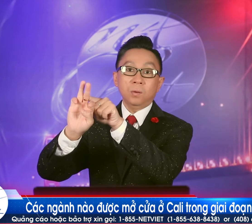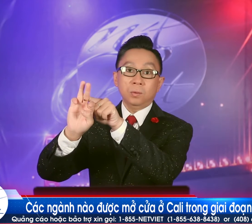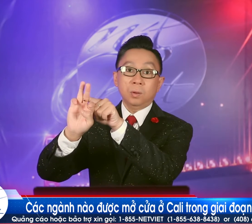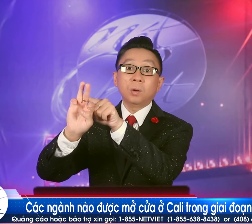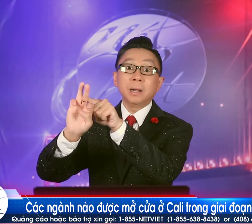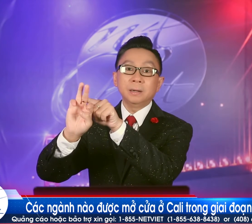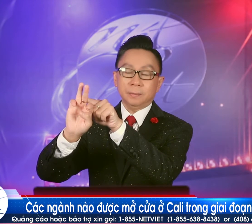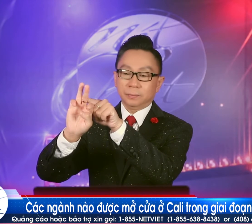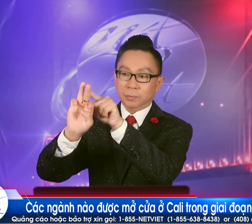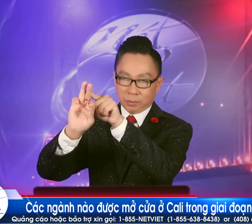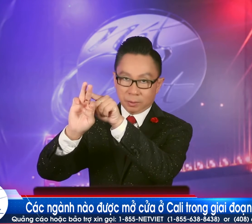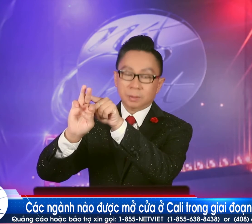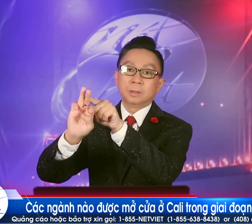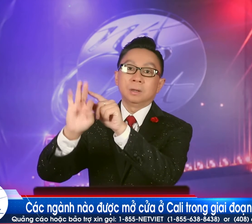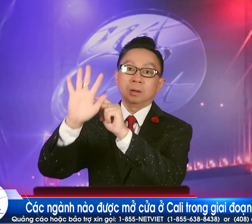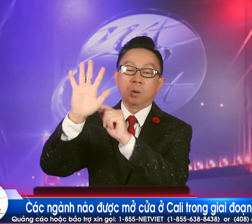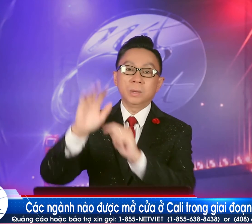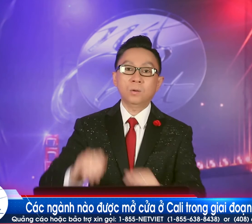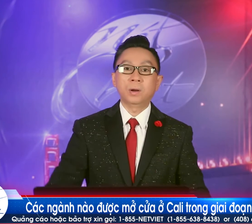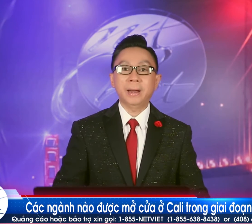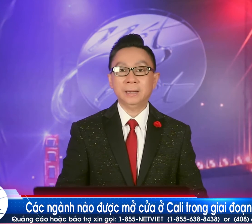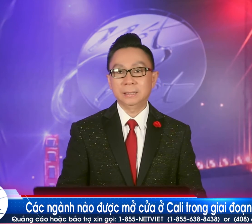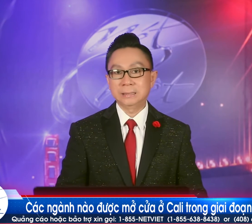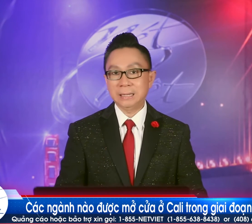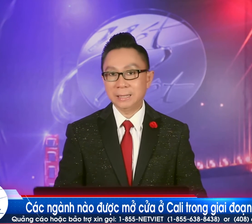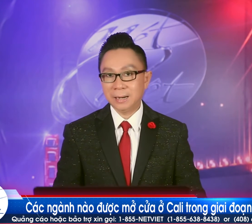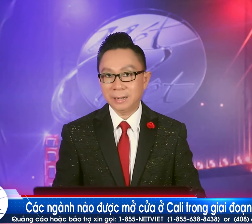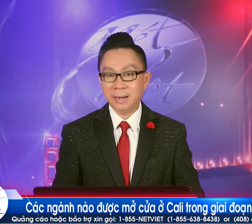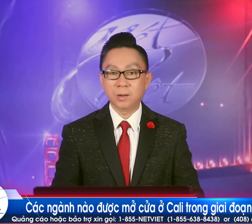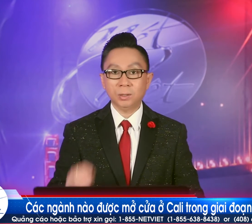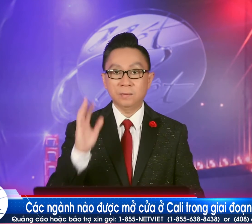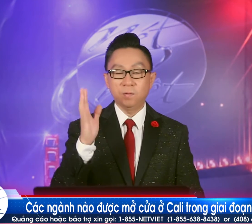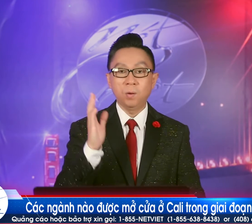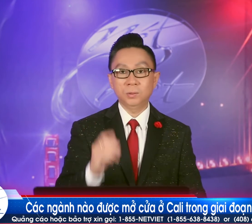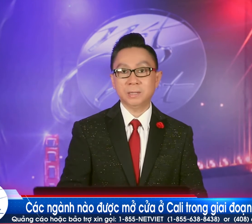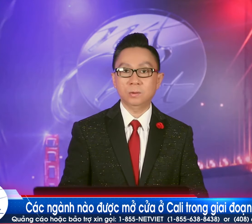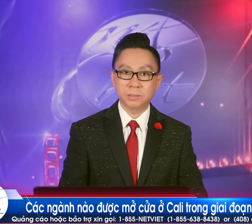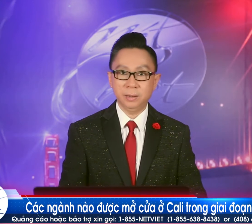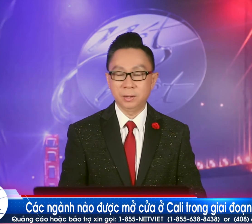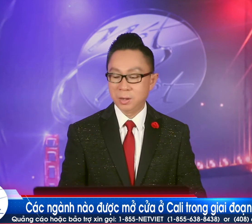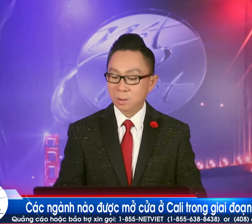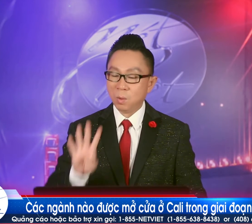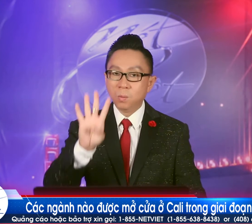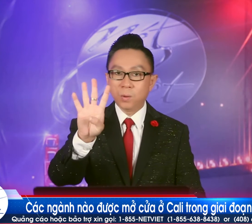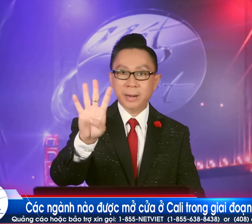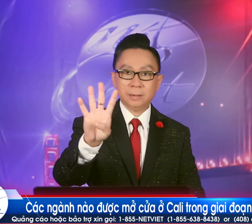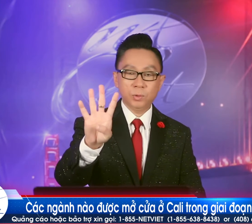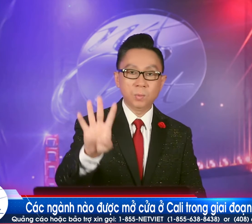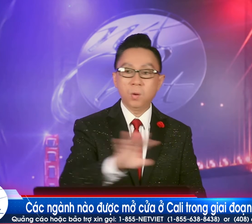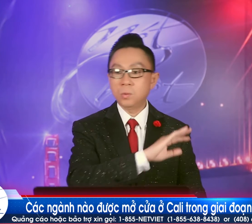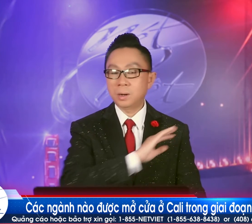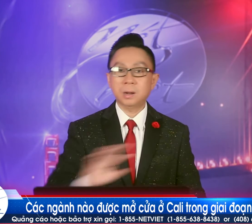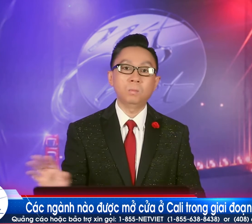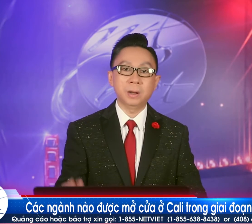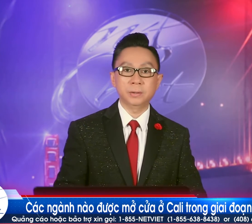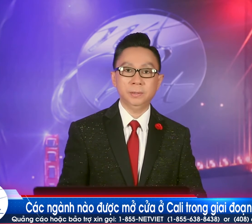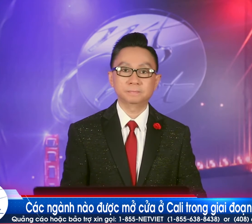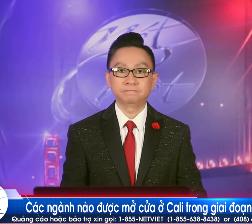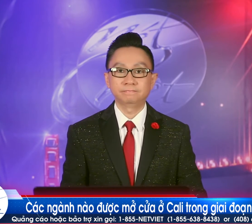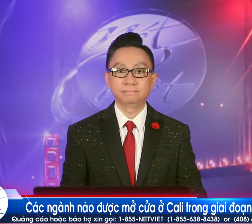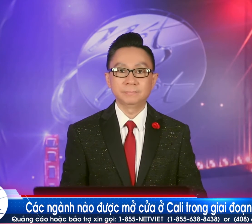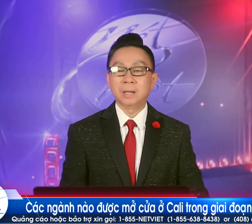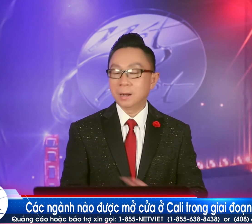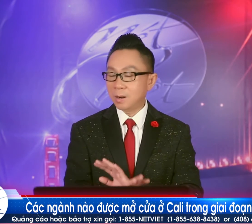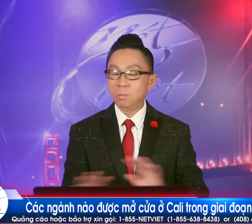thành phố Oakland, cùng với quận hạt Santa Clara, nơi có thành phố San Jose. 4 quận hạt tuyên bố không mở